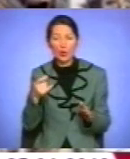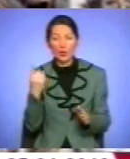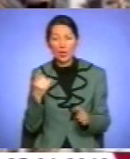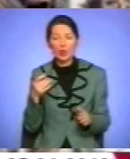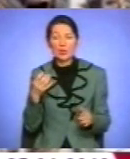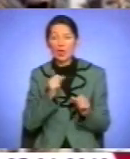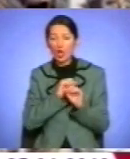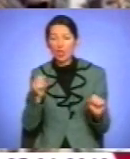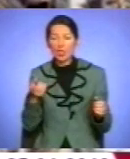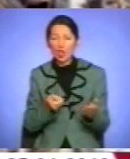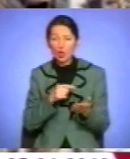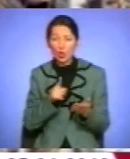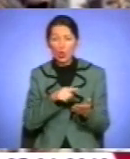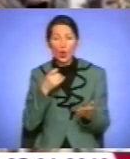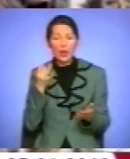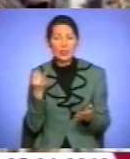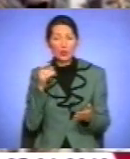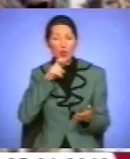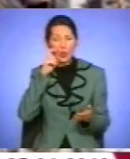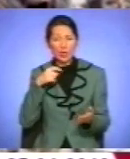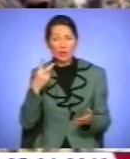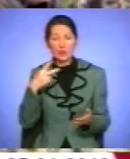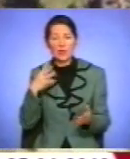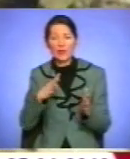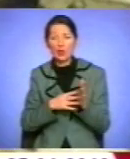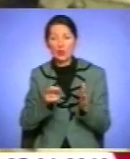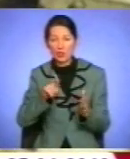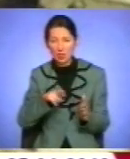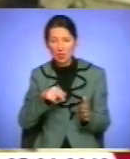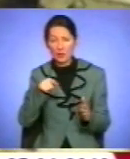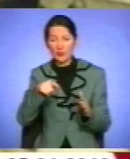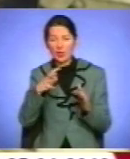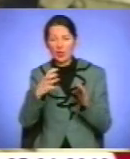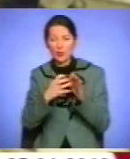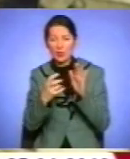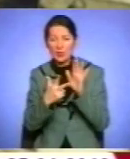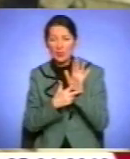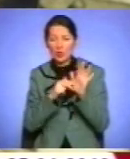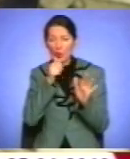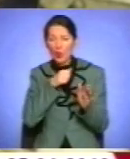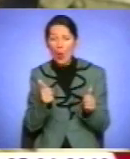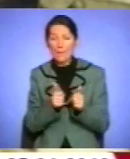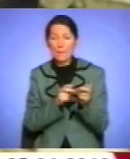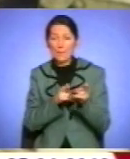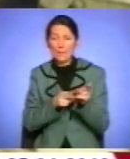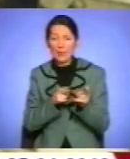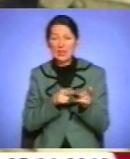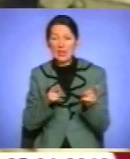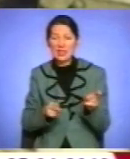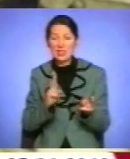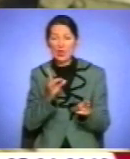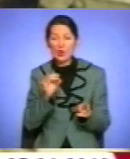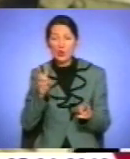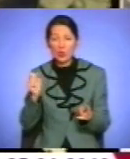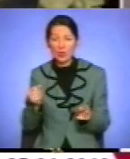України. 29 січня 1918 року біля залізничної станції Крути, що між Бахмачем та Ніжином,